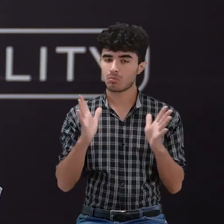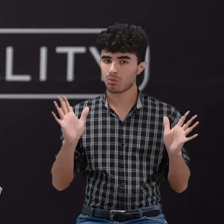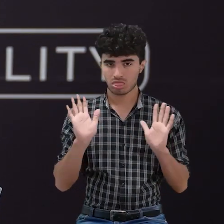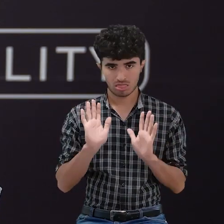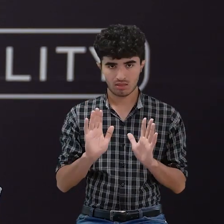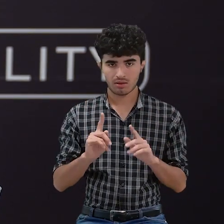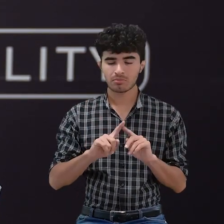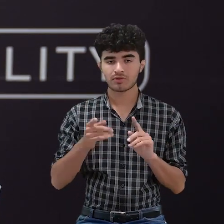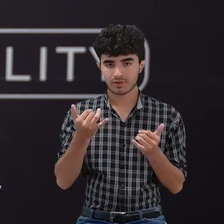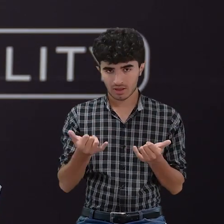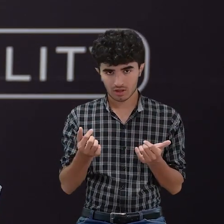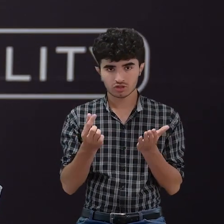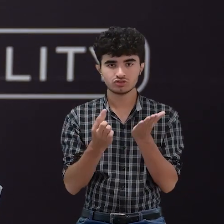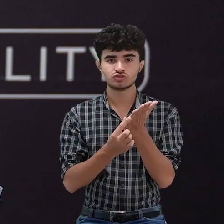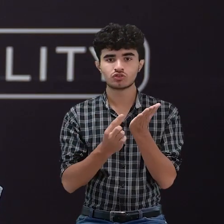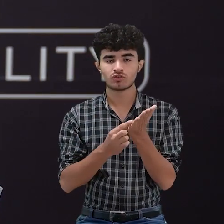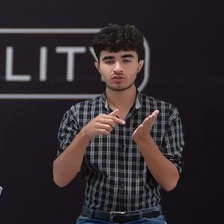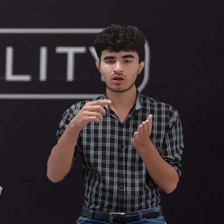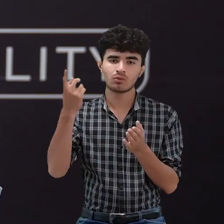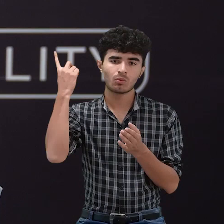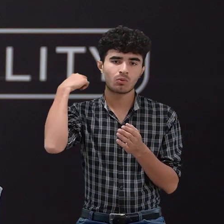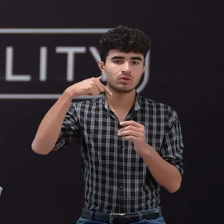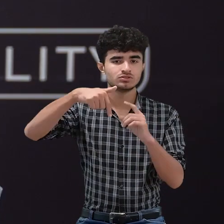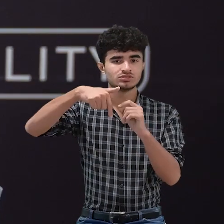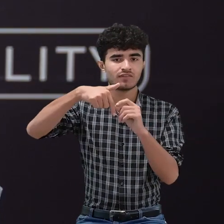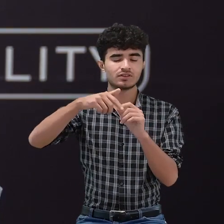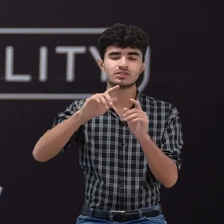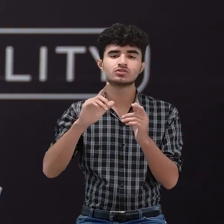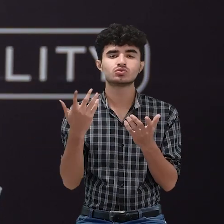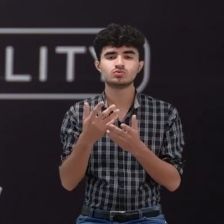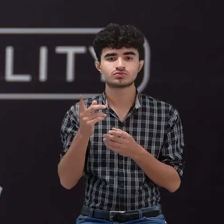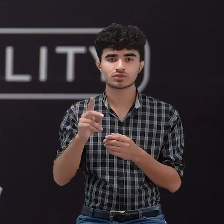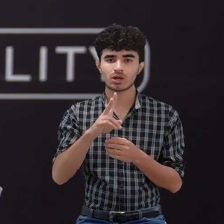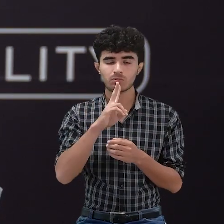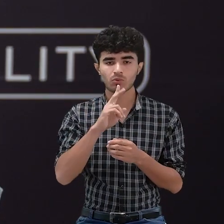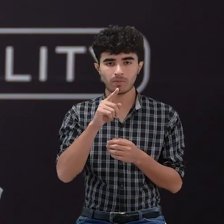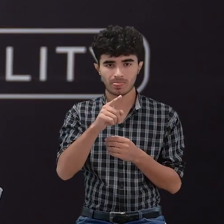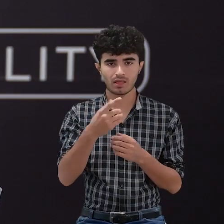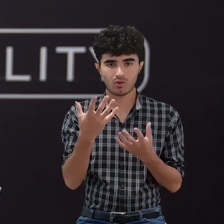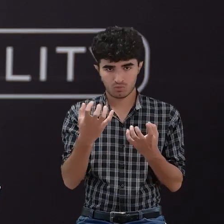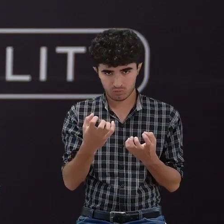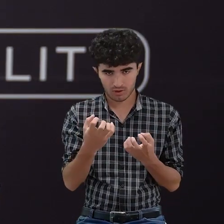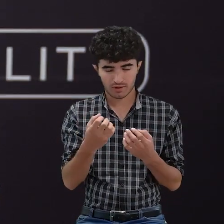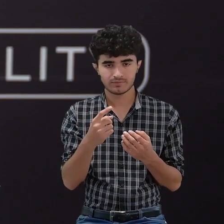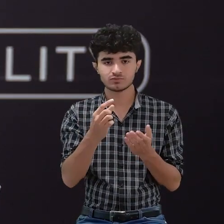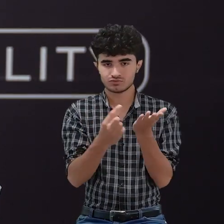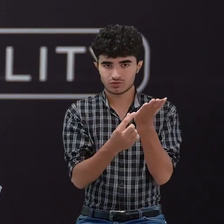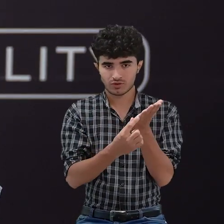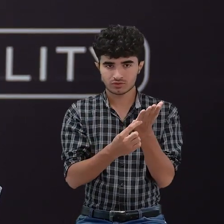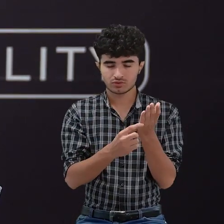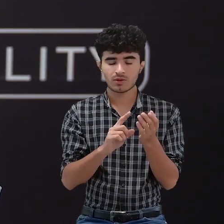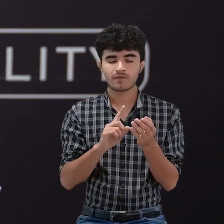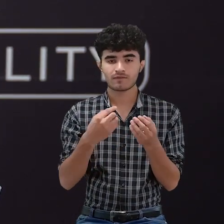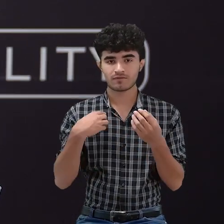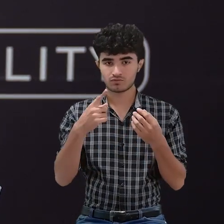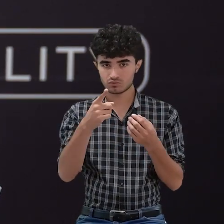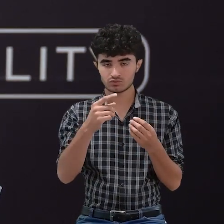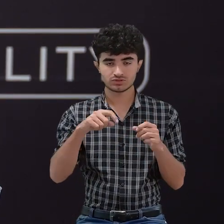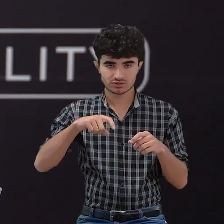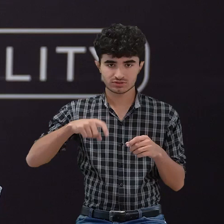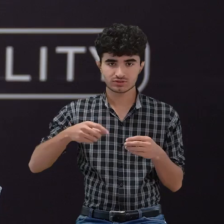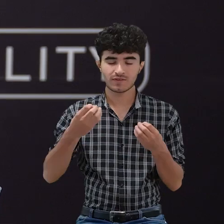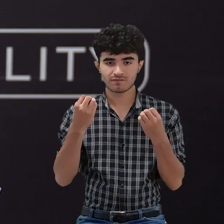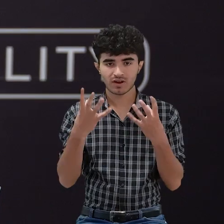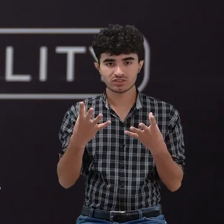हमेशा, मगर यहाँ पे यूनिवर्सिटी का 70s में कोई रूल था कि चाहे आपको